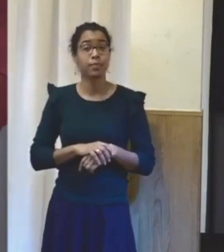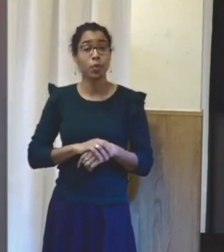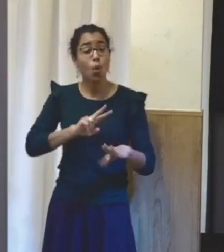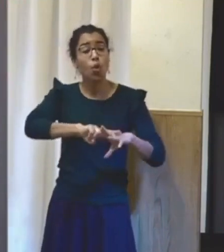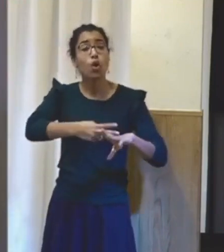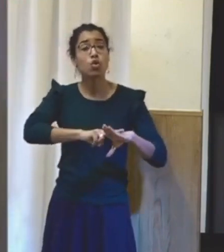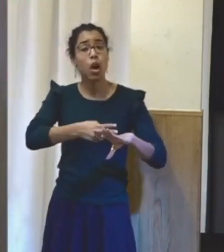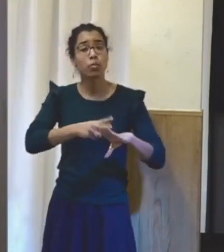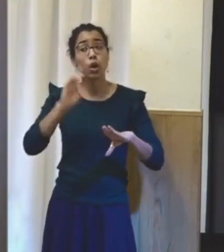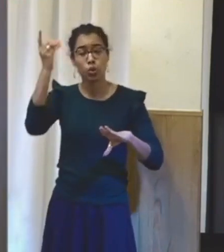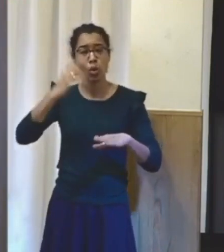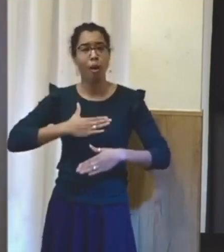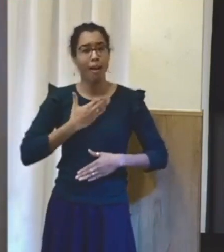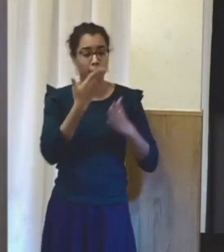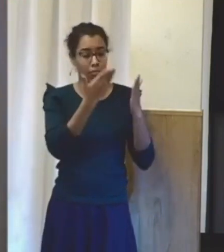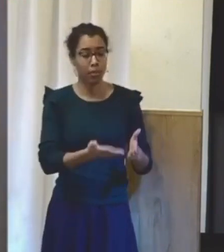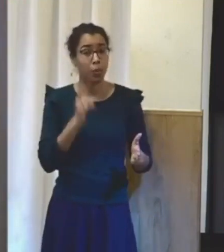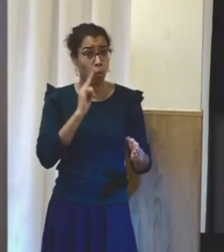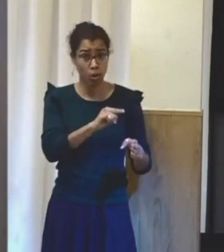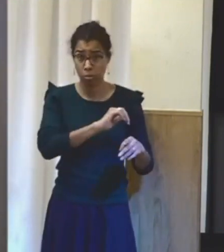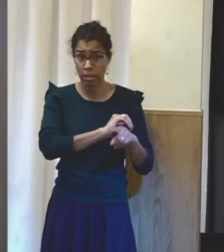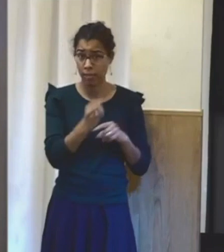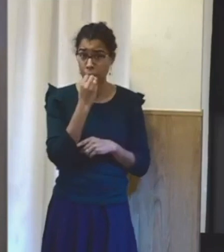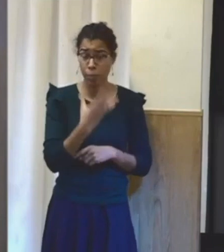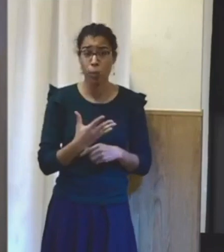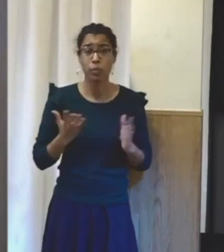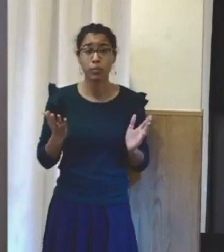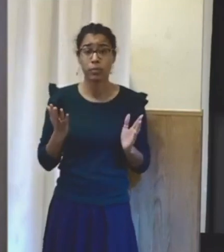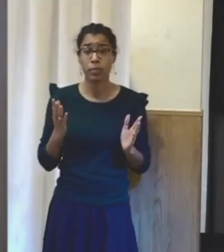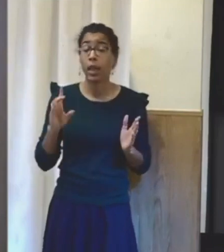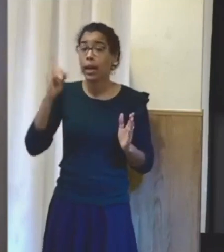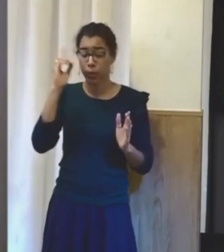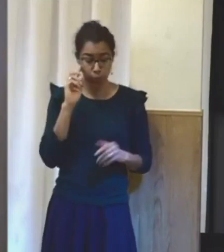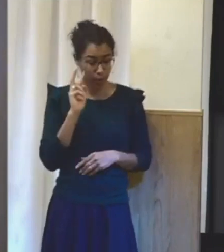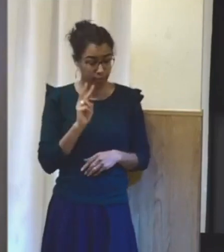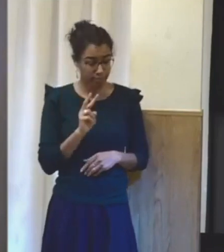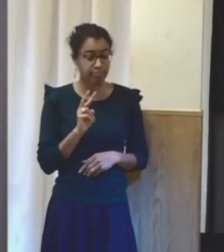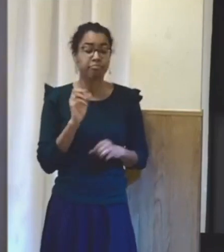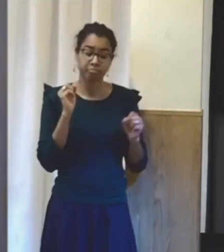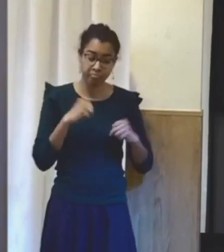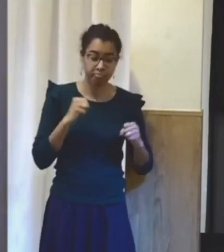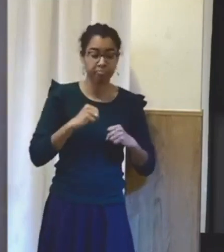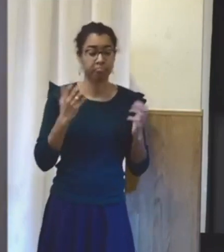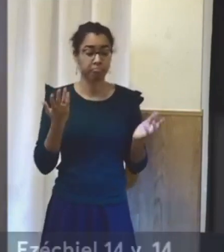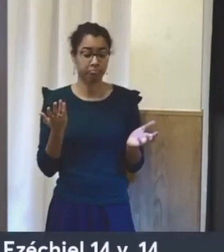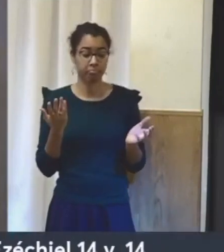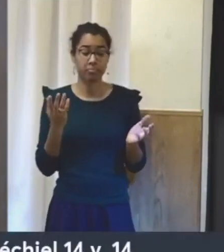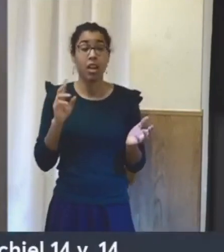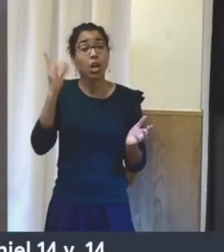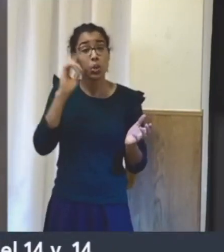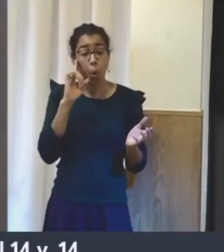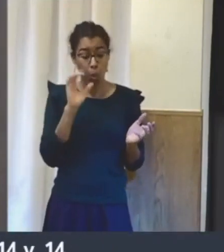que Job faisait ce qu'il fallait. Et Dieu approuvait cet homme. Dieu avait remarqué cet